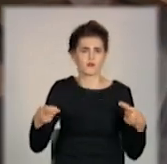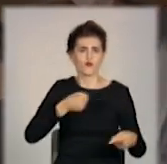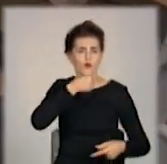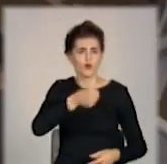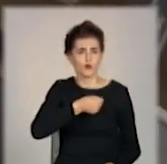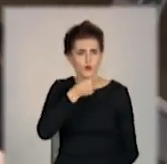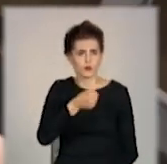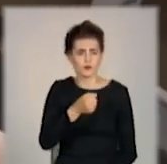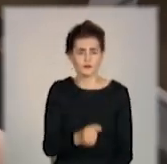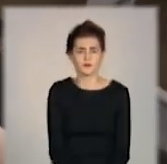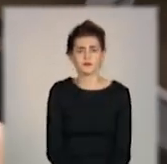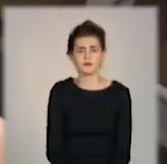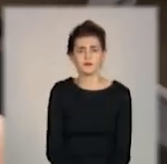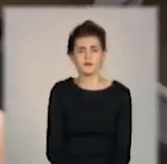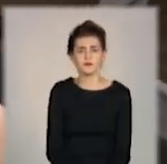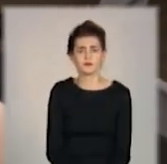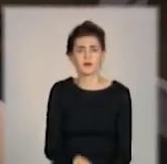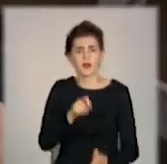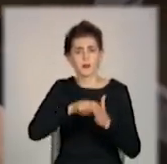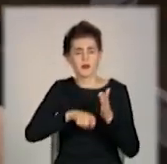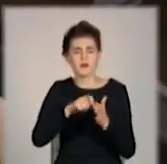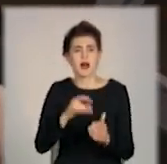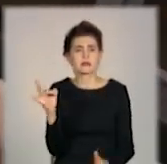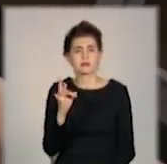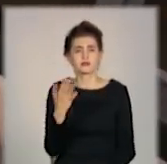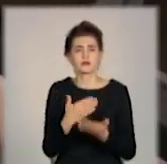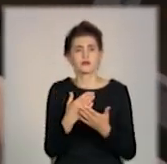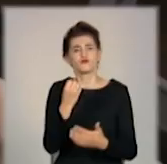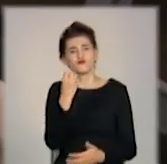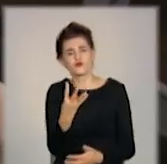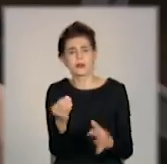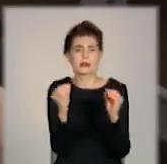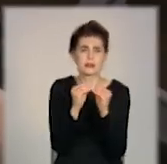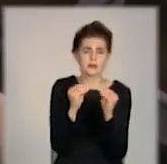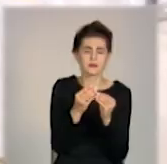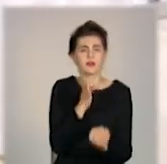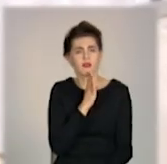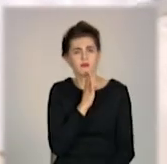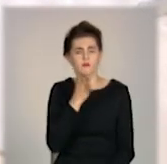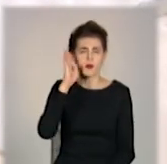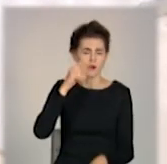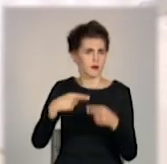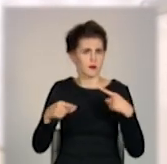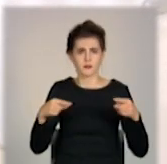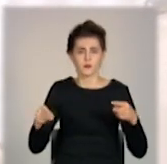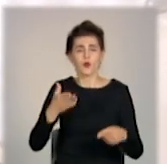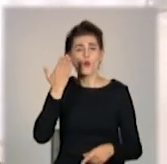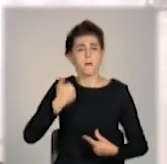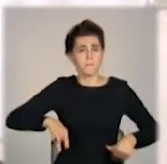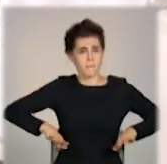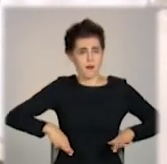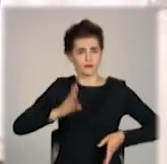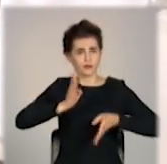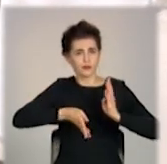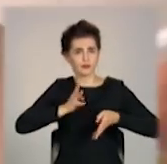это вот побольше. Вот это на 14. Вот это на 10, девочки. Поки майстрині в маленькій